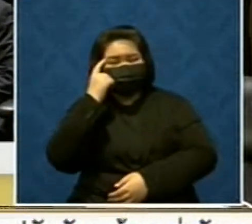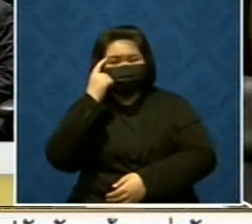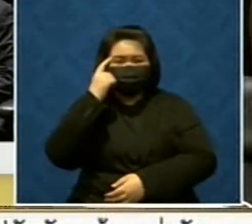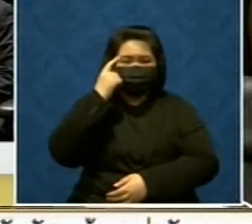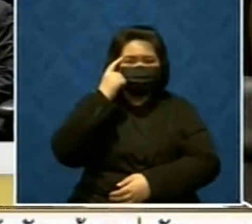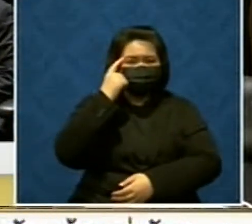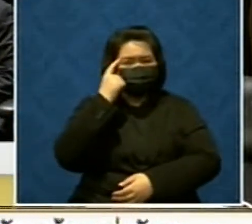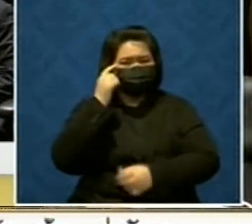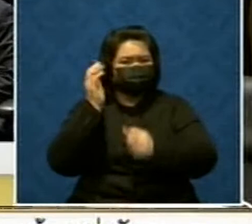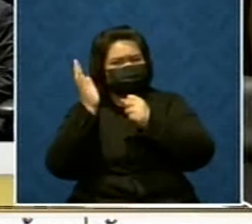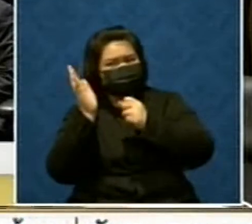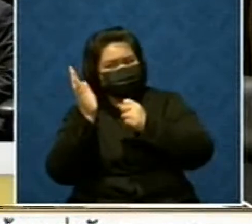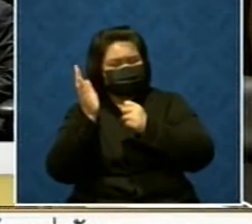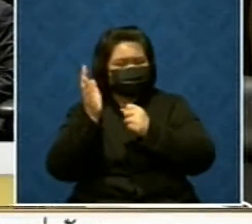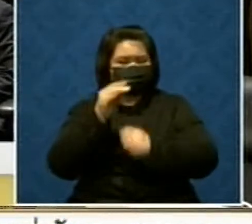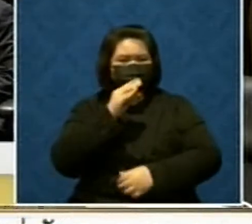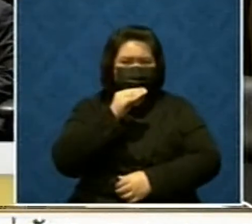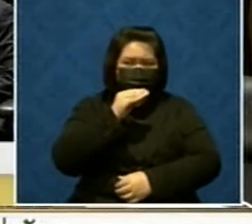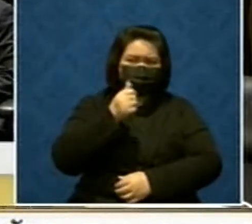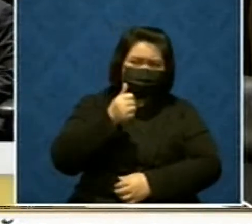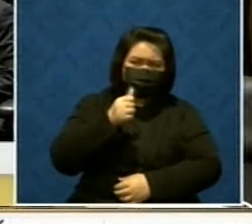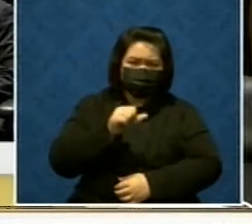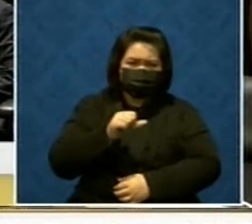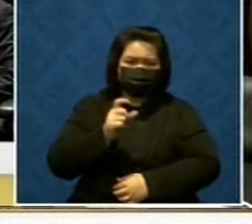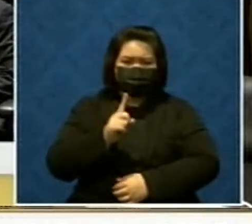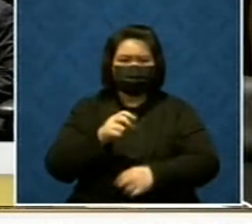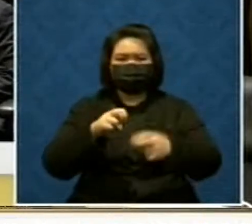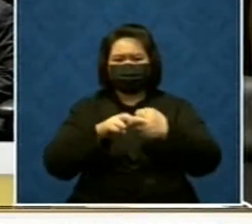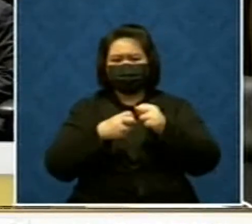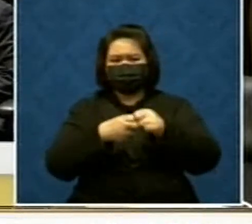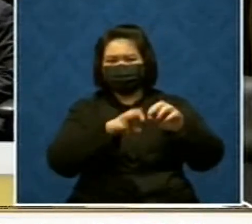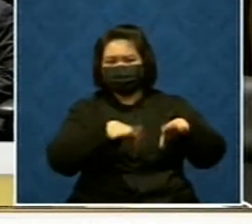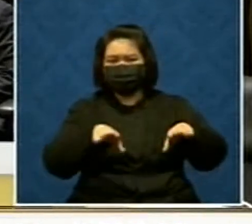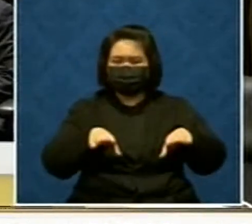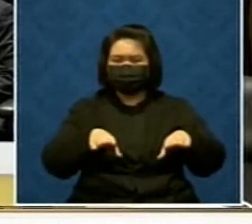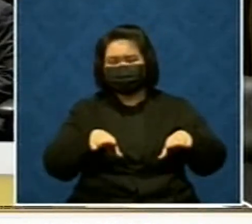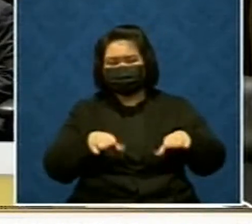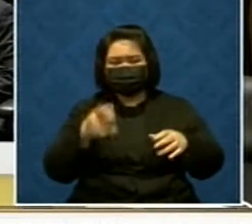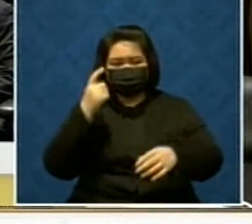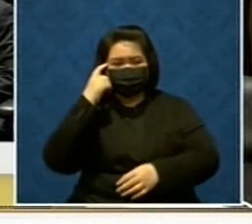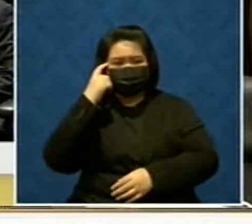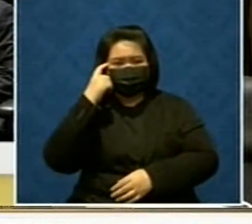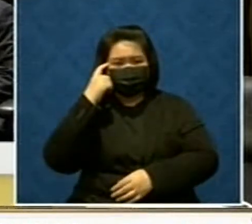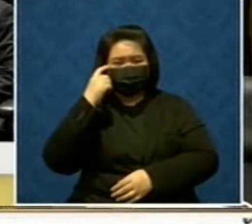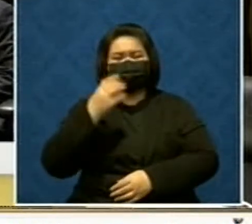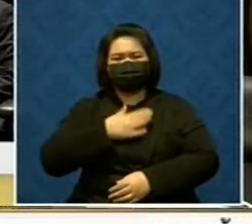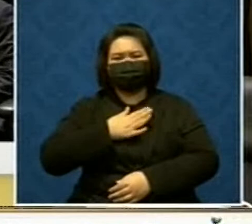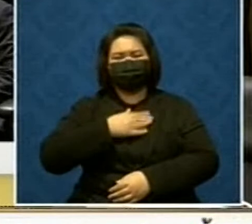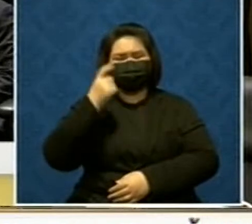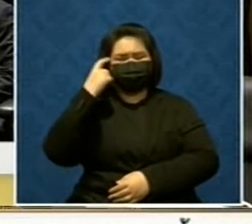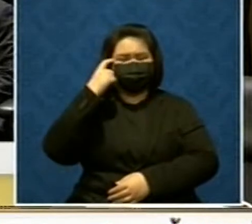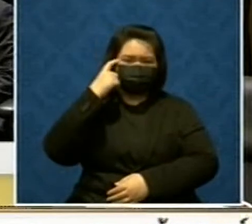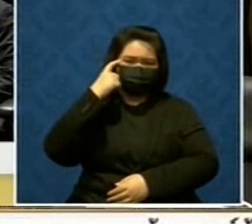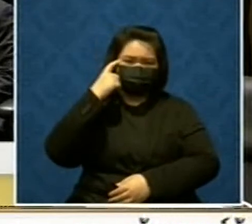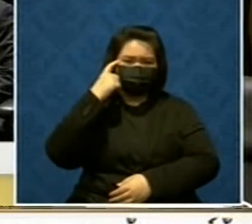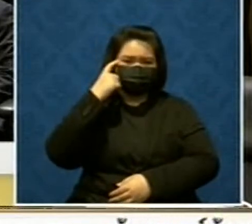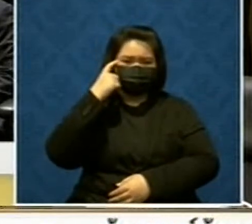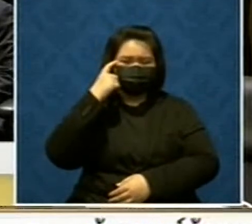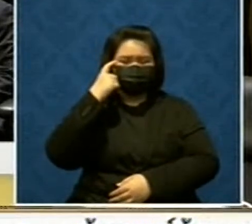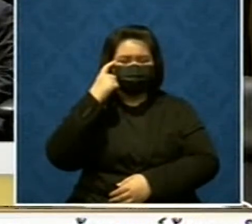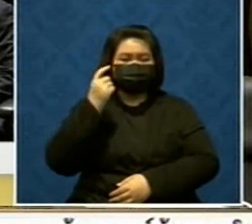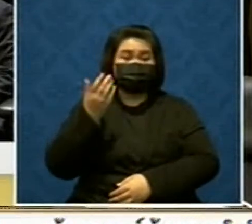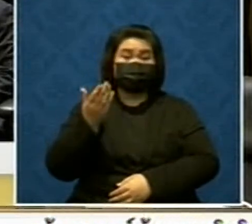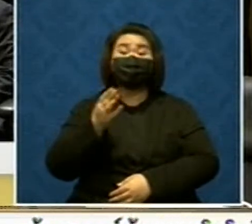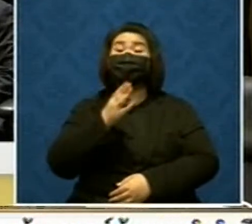อภิปรายดีไหมไม่อยากให้ไปกระทบเด็กๆผมคิดดูแล้ว